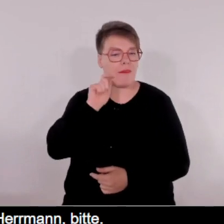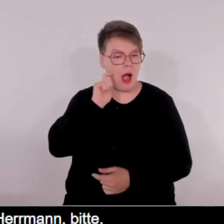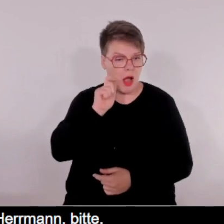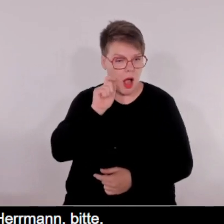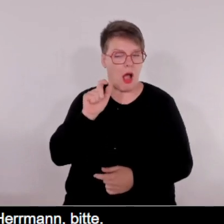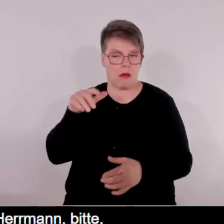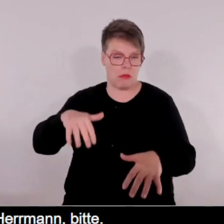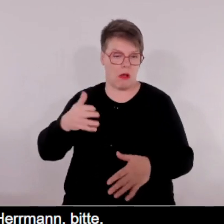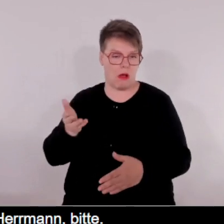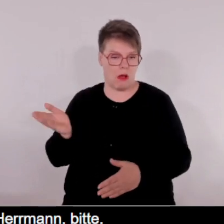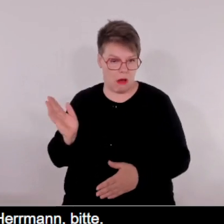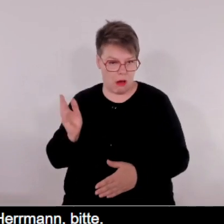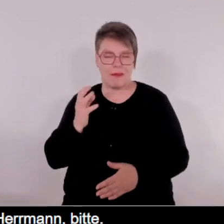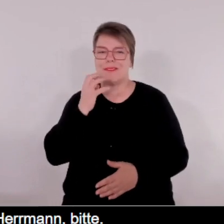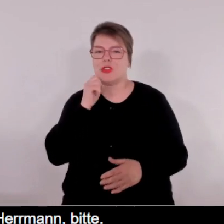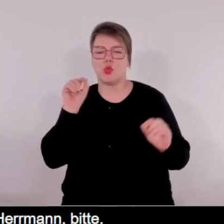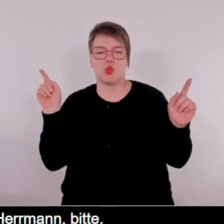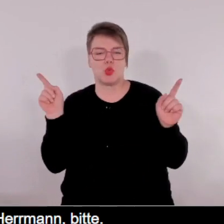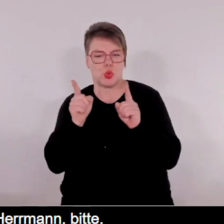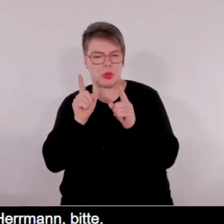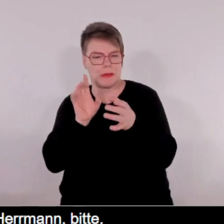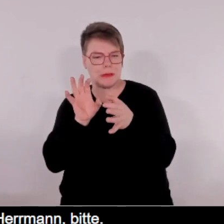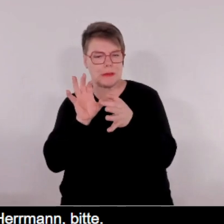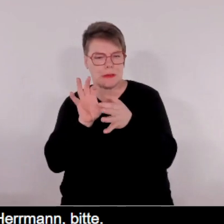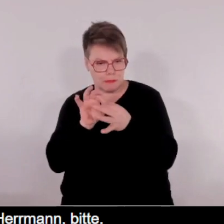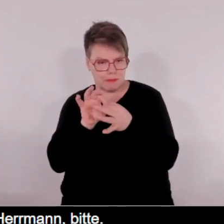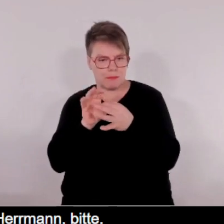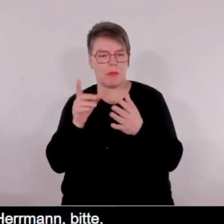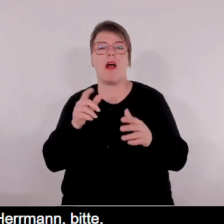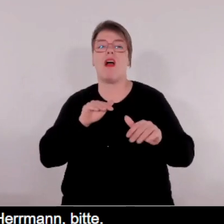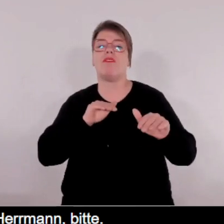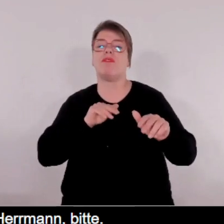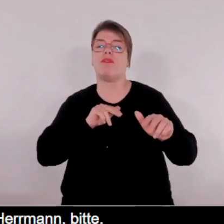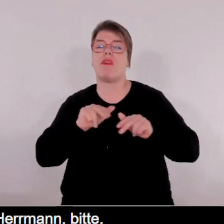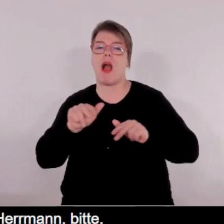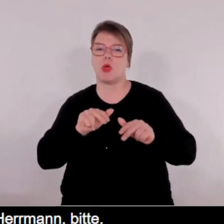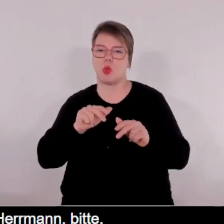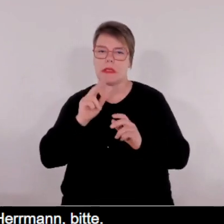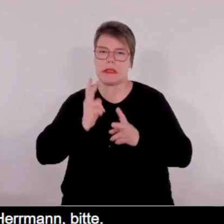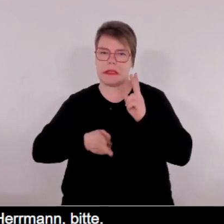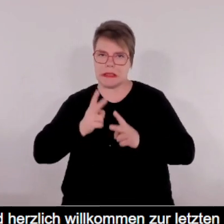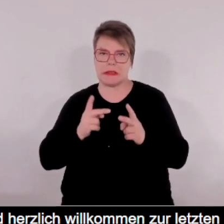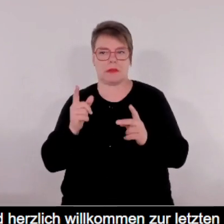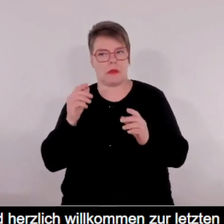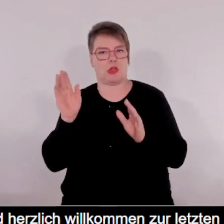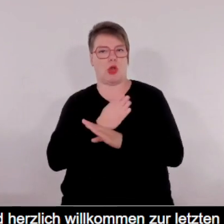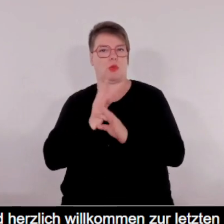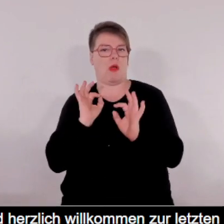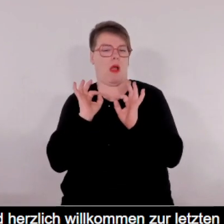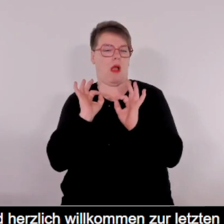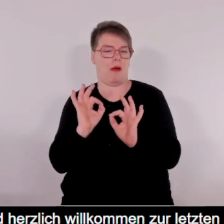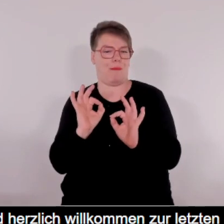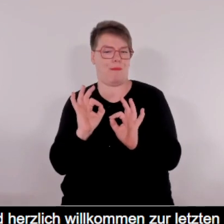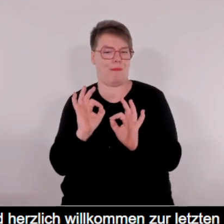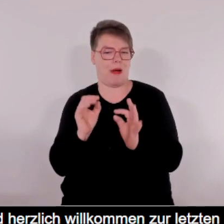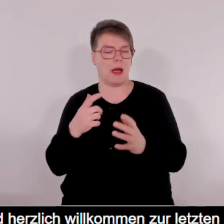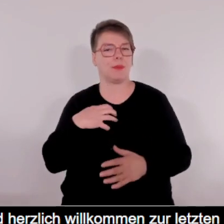Aus unserer Sicht, das wird Sie nicht wundern, ist es selbstverständlich sehr erfreulich, dass das Bundesverwaltungsgericht mit seiner heutigen Entscheidung